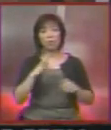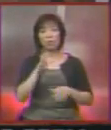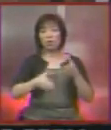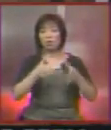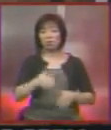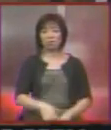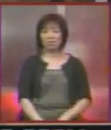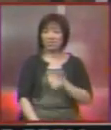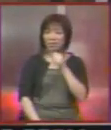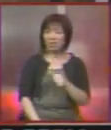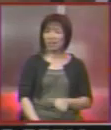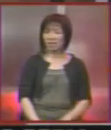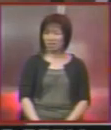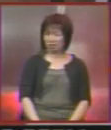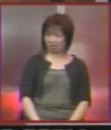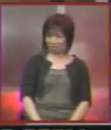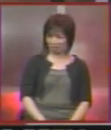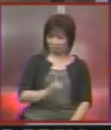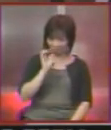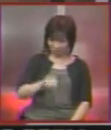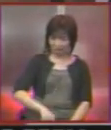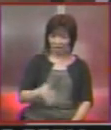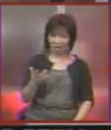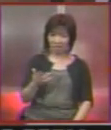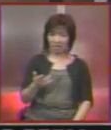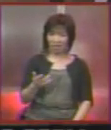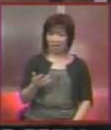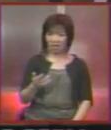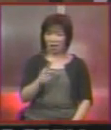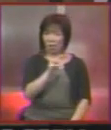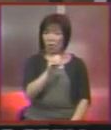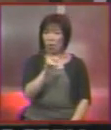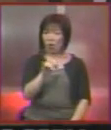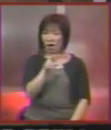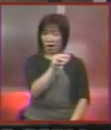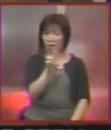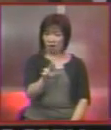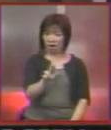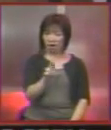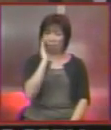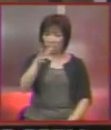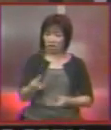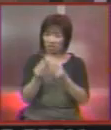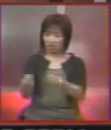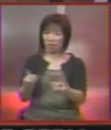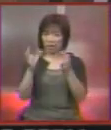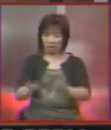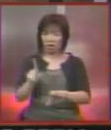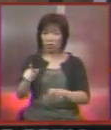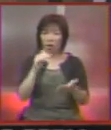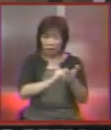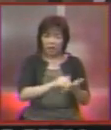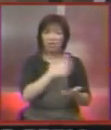unnatural not to allow a motion for reconsideration in a trial. A motion for reconsideration will give him a chance to revisit